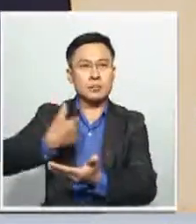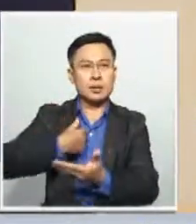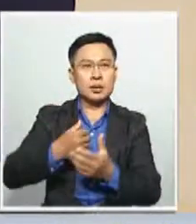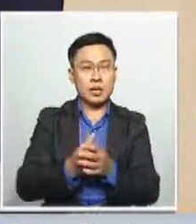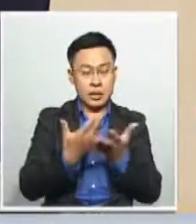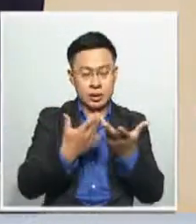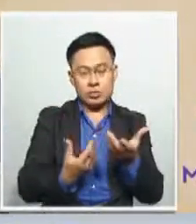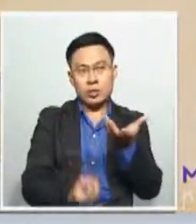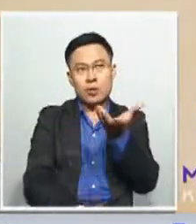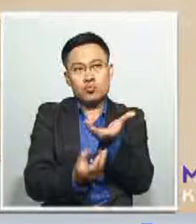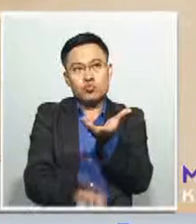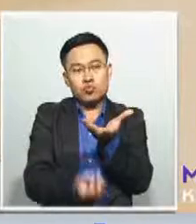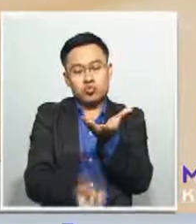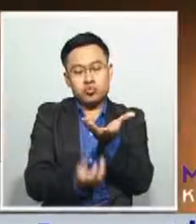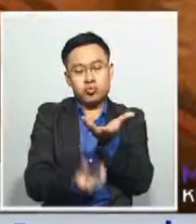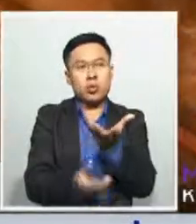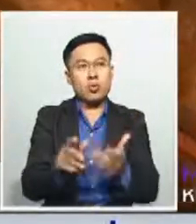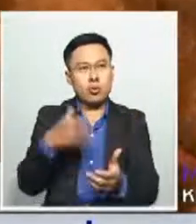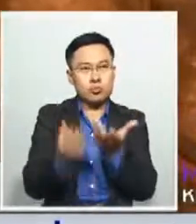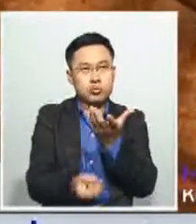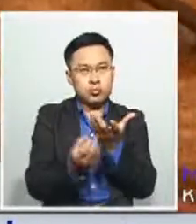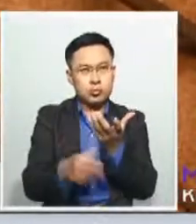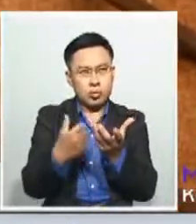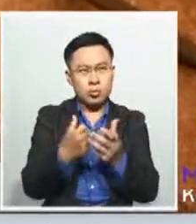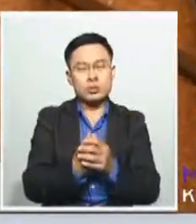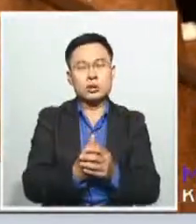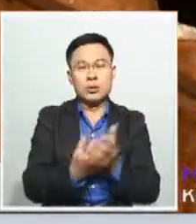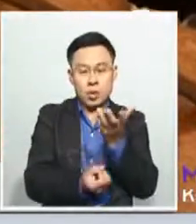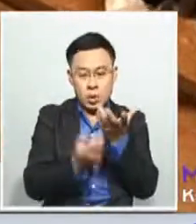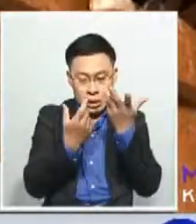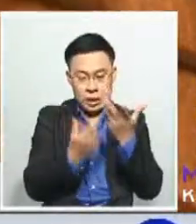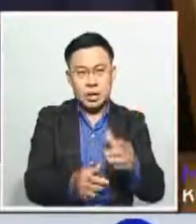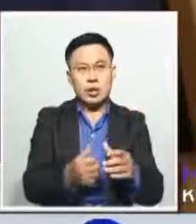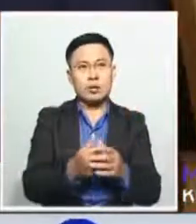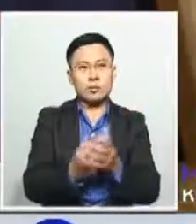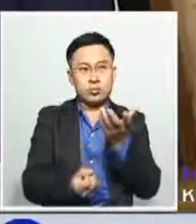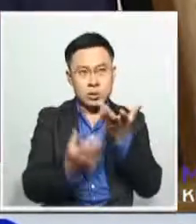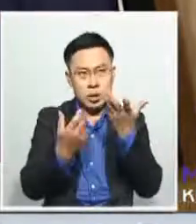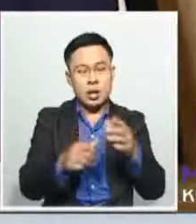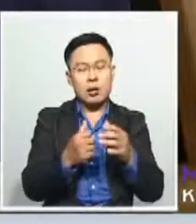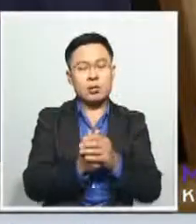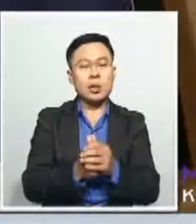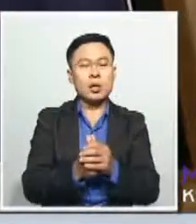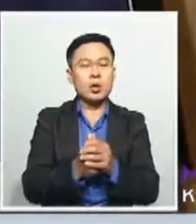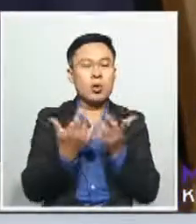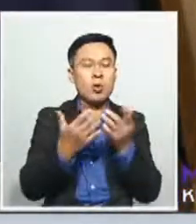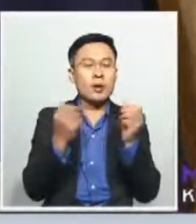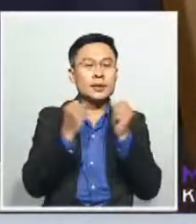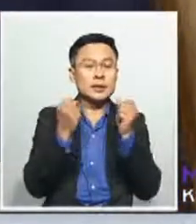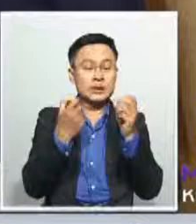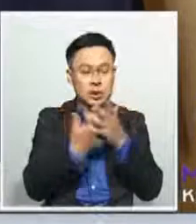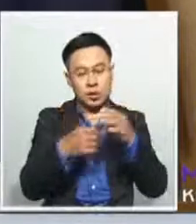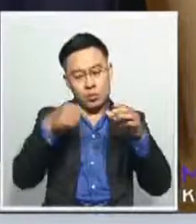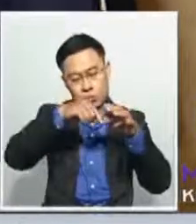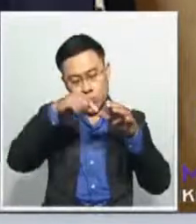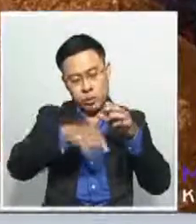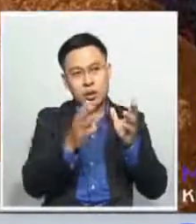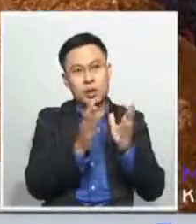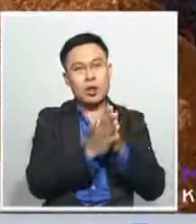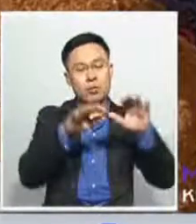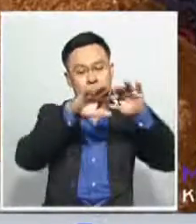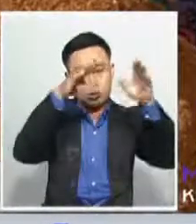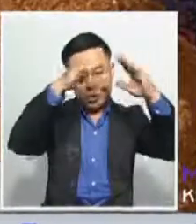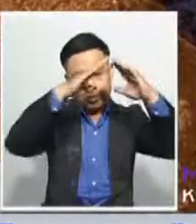นึ่ง แล้วมีหม้อนึ่งเอง หยอดเชื้อเห็ด หยอดเชื้อเห็ดก็เอาที่พักลง หนึ่งเดือน นี่รู้จักเหมือนกันหมดเลยเนาะ